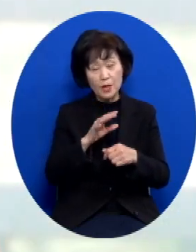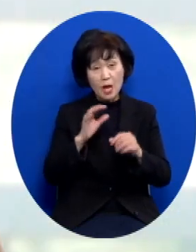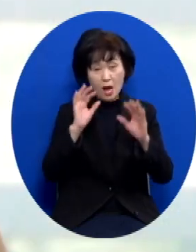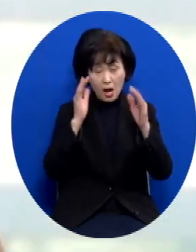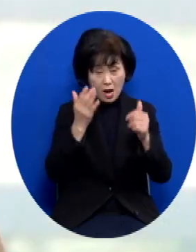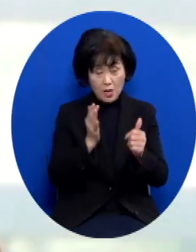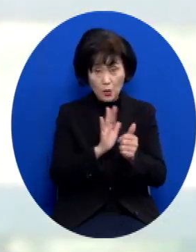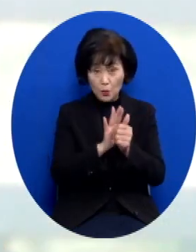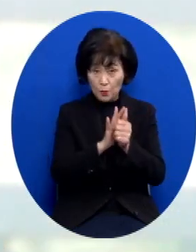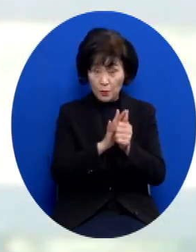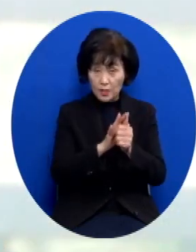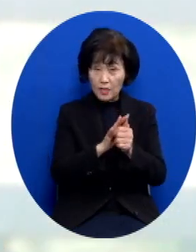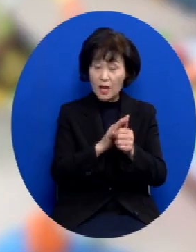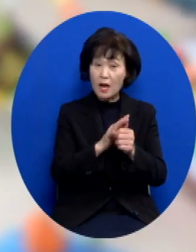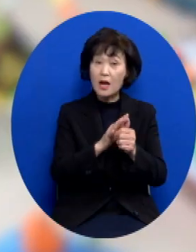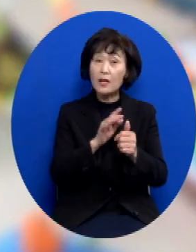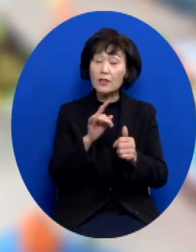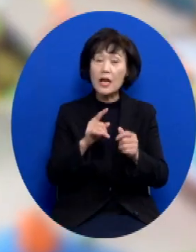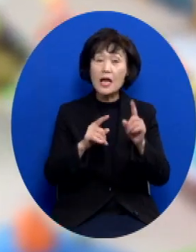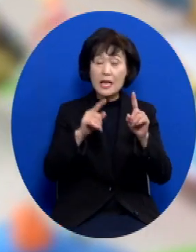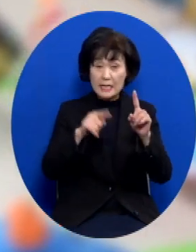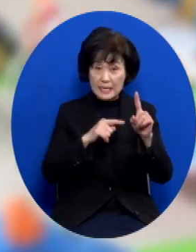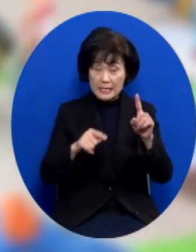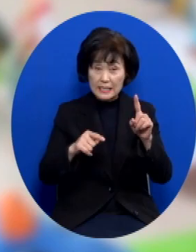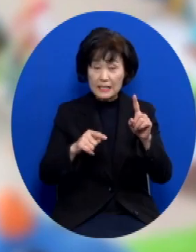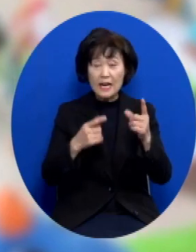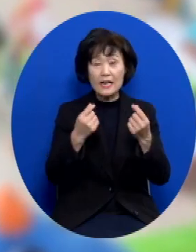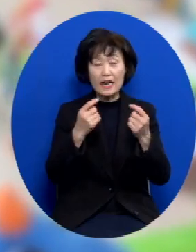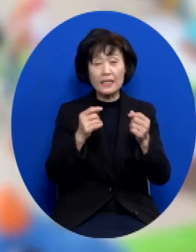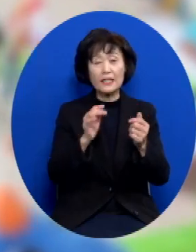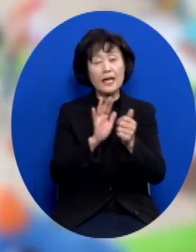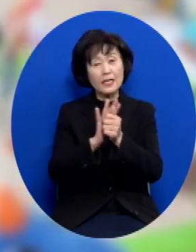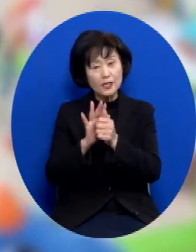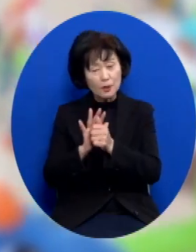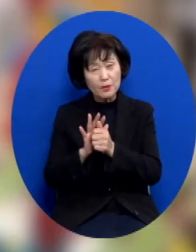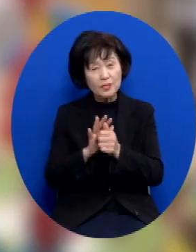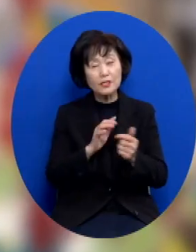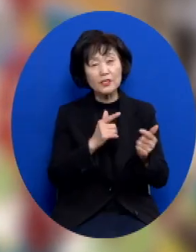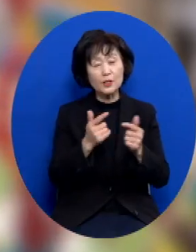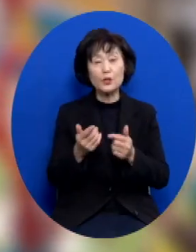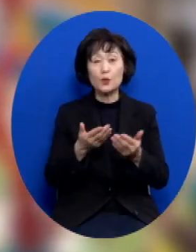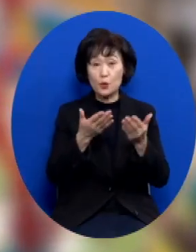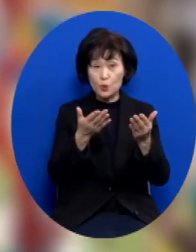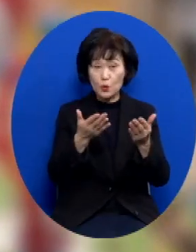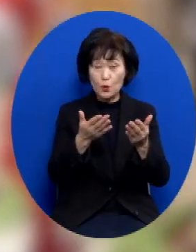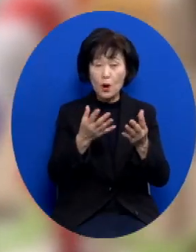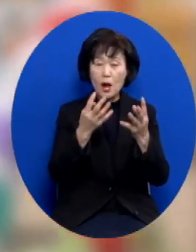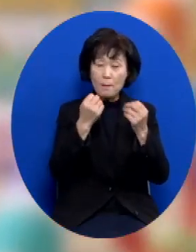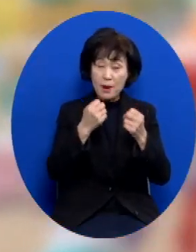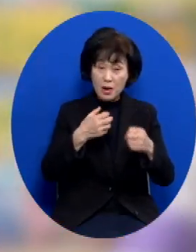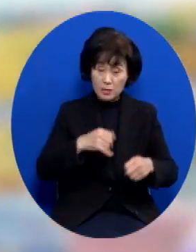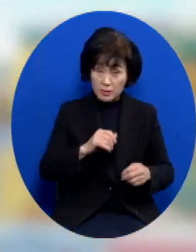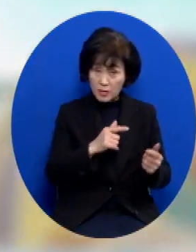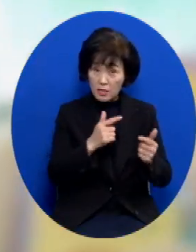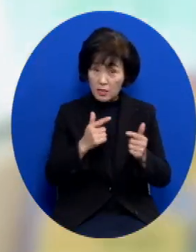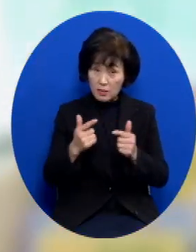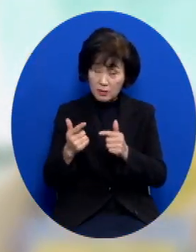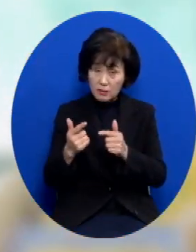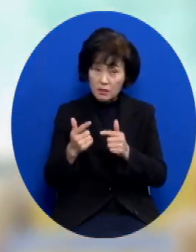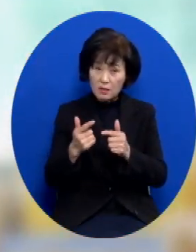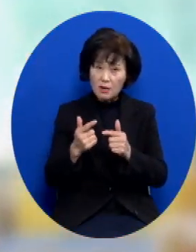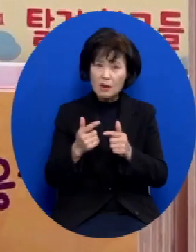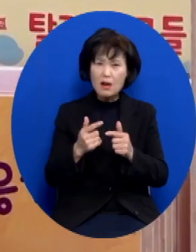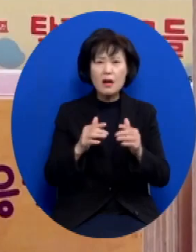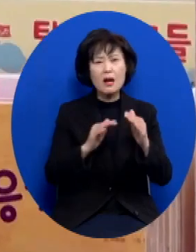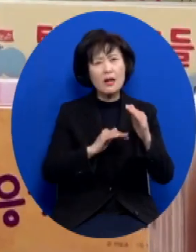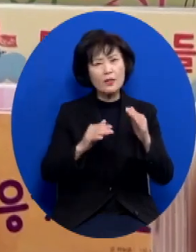지원 체계도 자녀 1인당 동일한 비용과 서비스를 제공하다 보니 다자녀 가구의 양육 부담에 대한